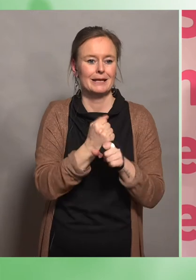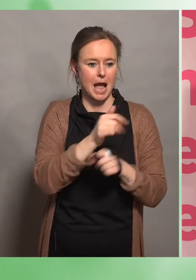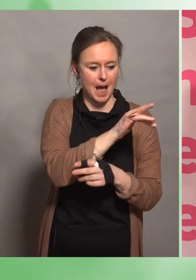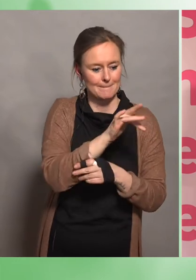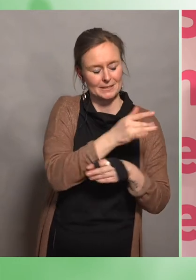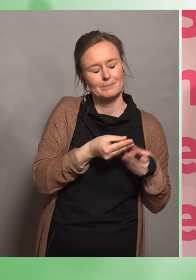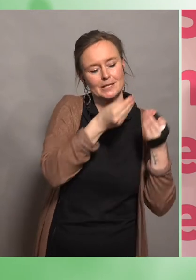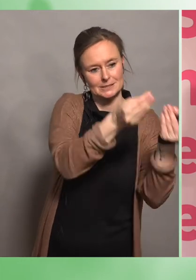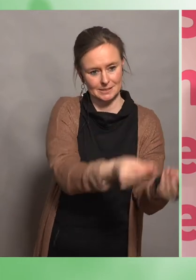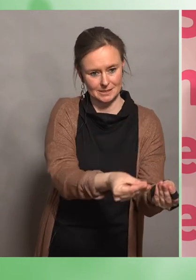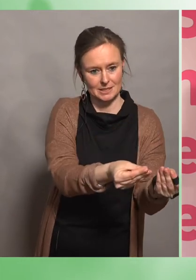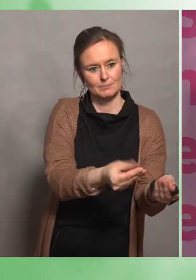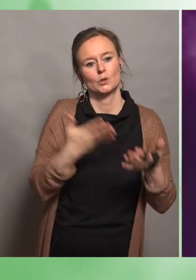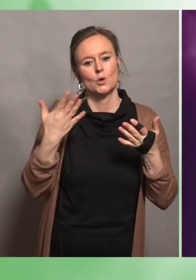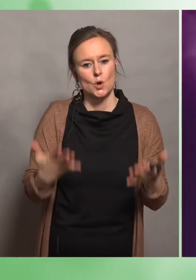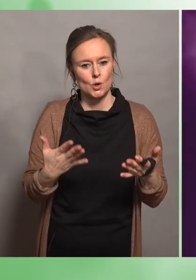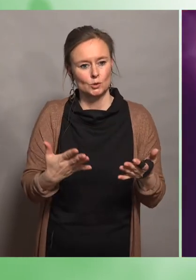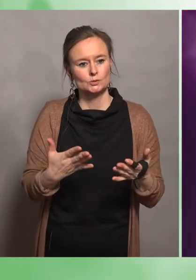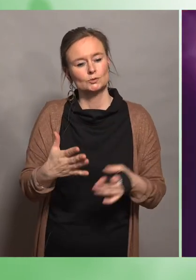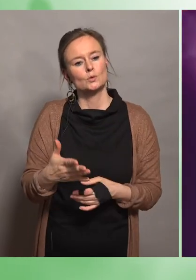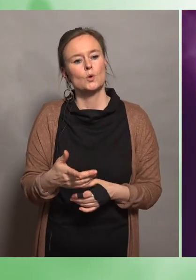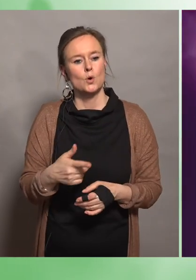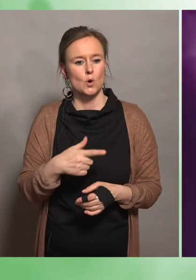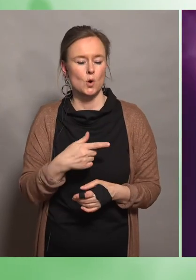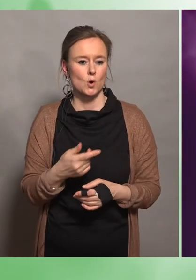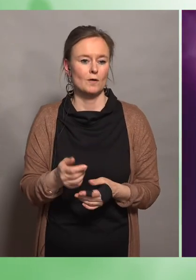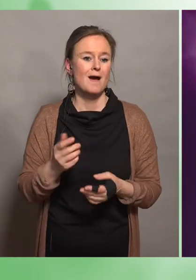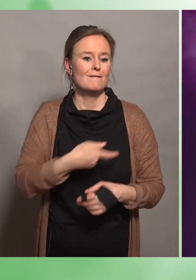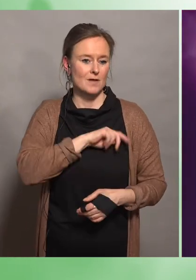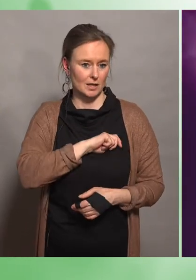Teil der sozialen Verantwortung übernehmen.